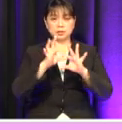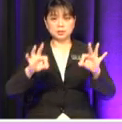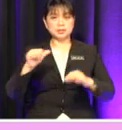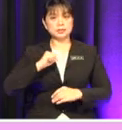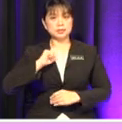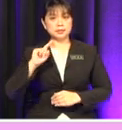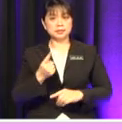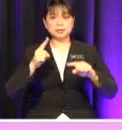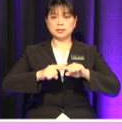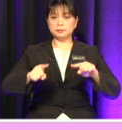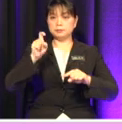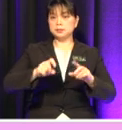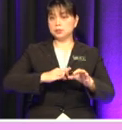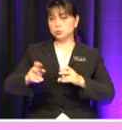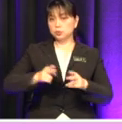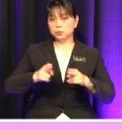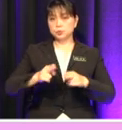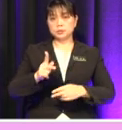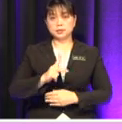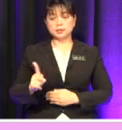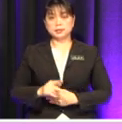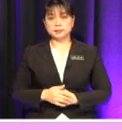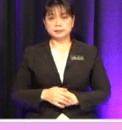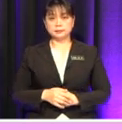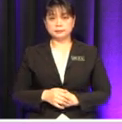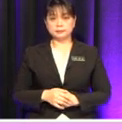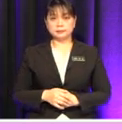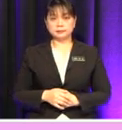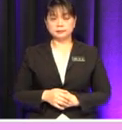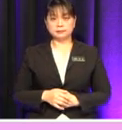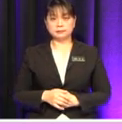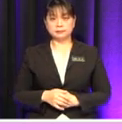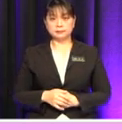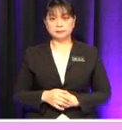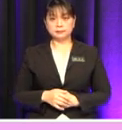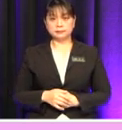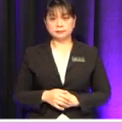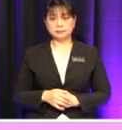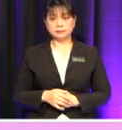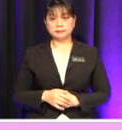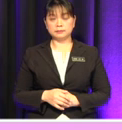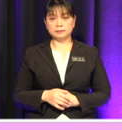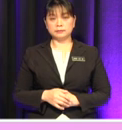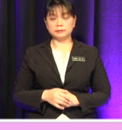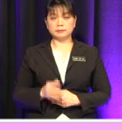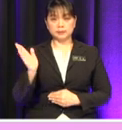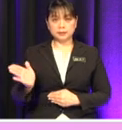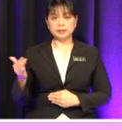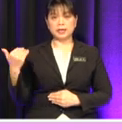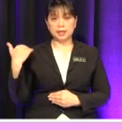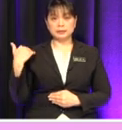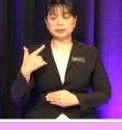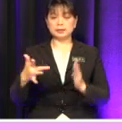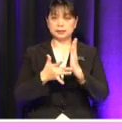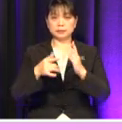mesti diuraikan Oke jadi begitulah tadi ya teknik menjawab soal essay yang